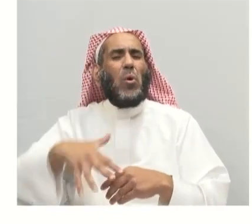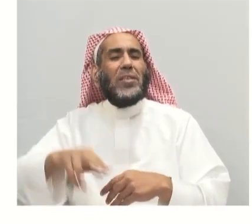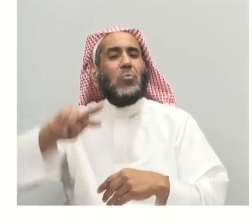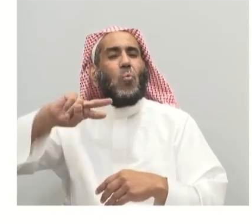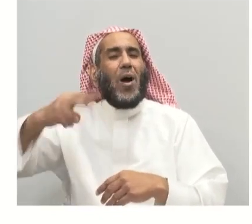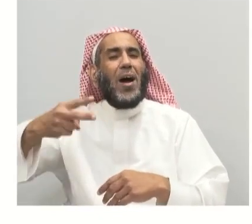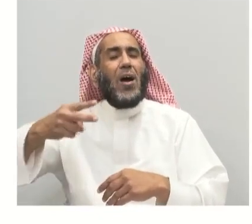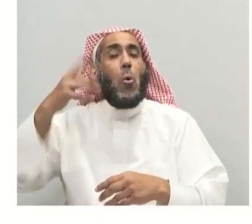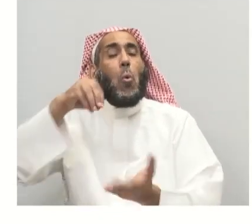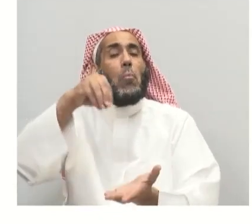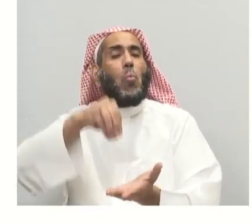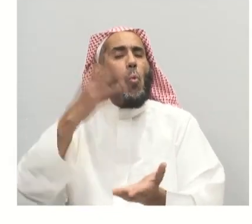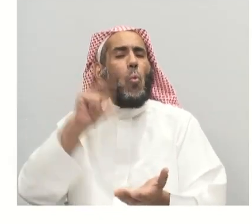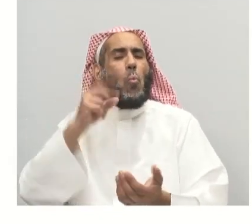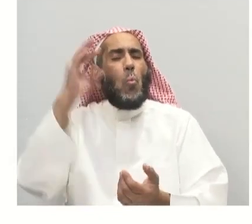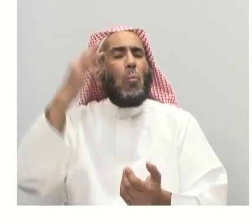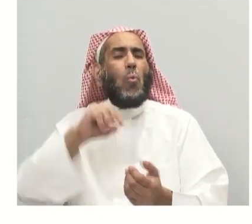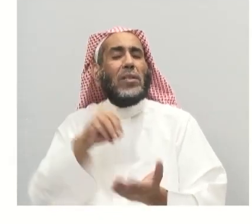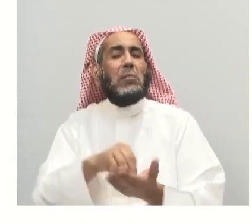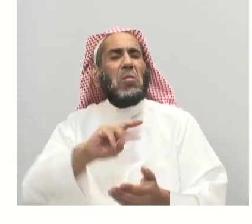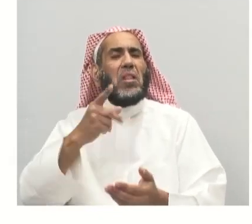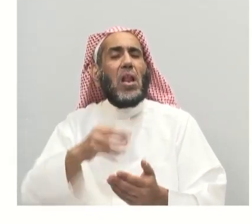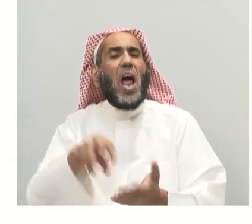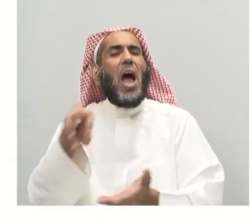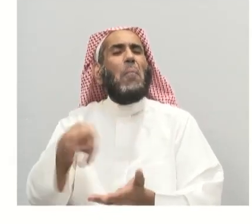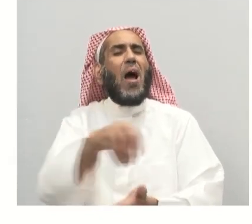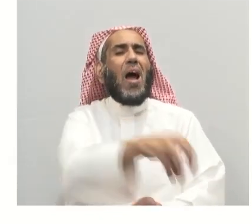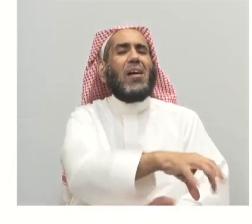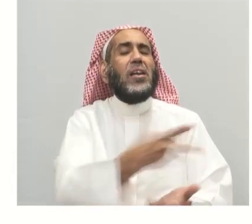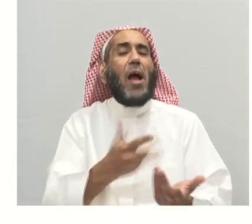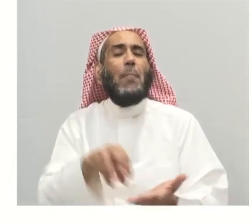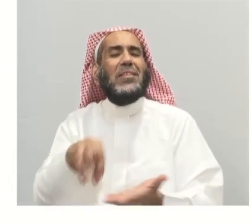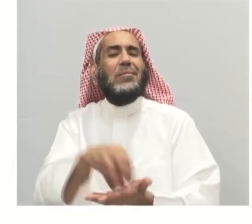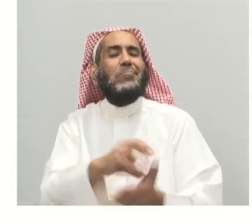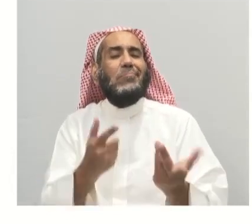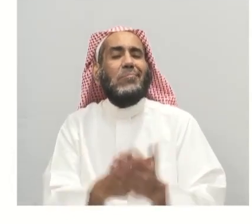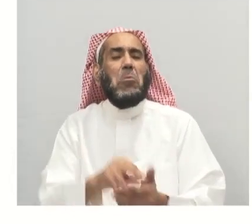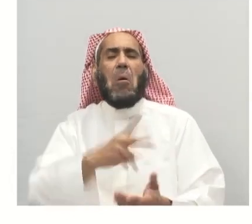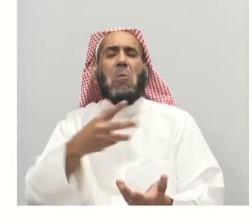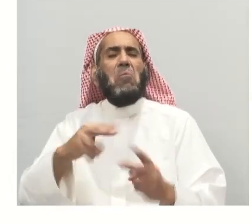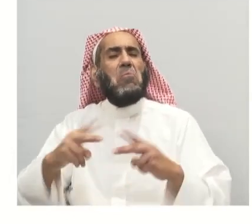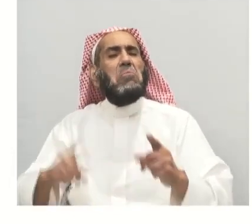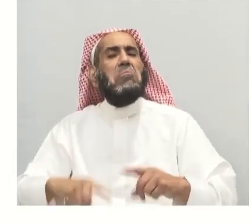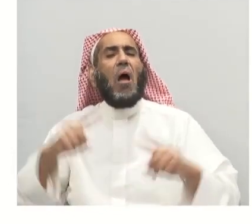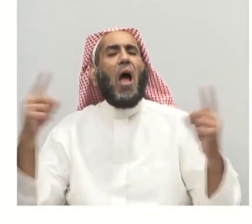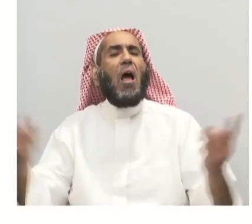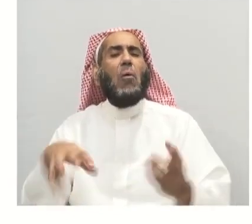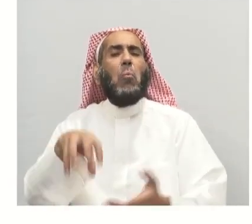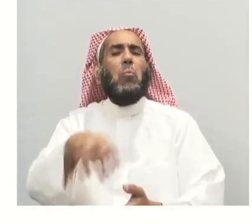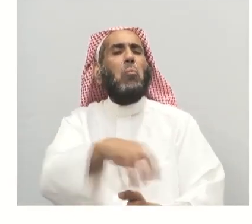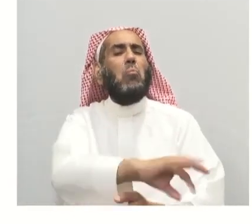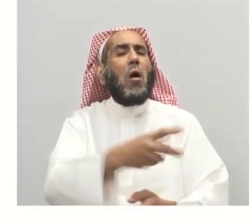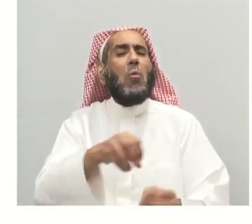وكذلك المواطنات وبغض النظر عن اماكن اقامتهم وبغض النظر عن اماكن